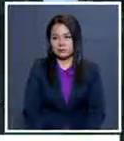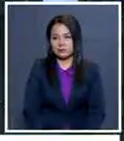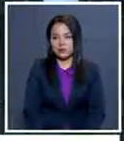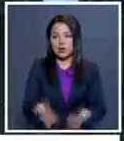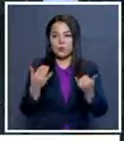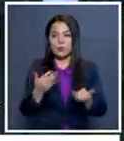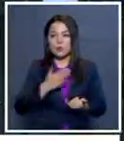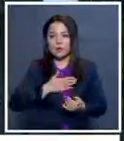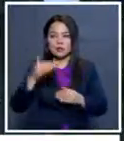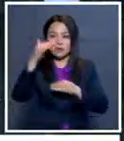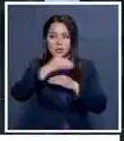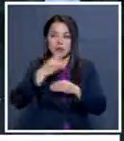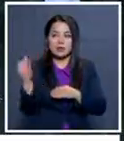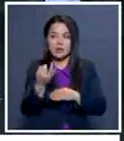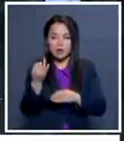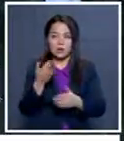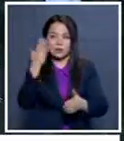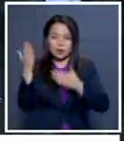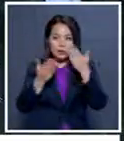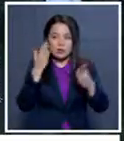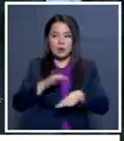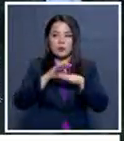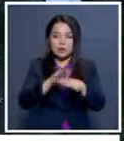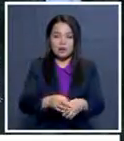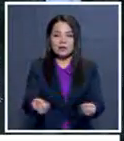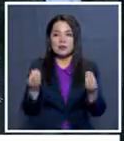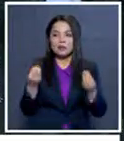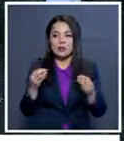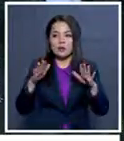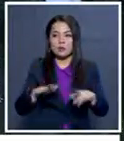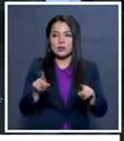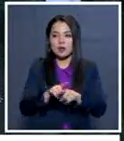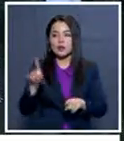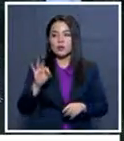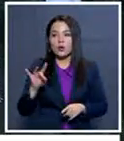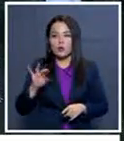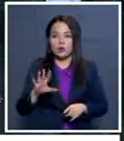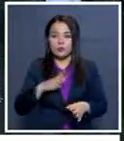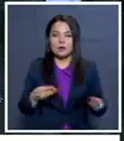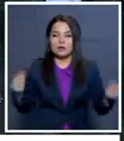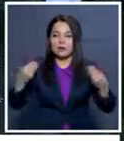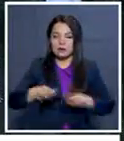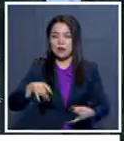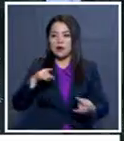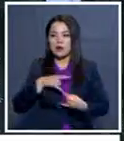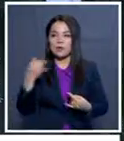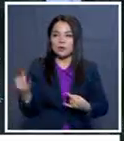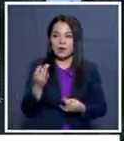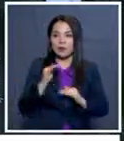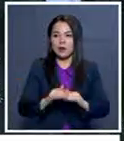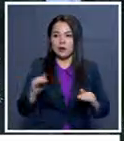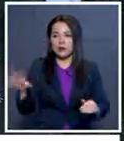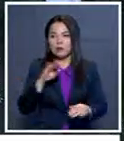Бүгін маған кеш өте қызықты болды. Өте керемет болып, Зора деген кейіпкердің киімін келіп келдім. Бүкіл